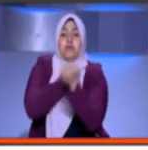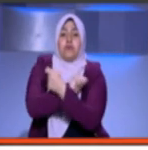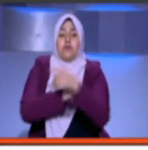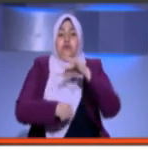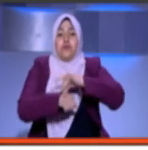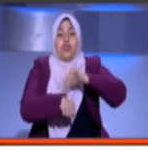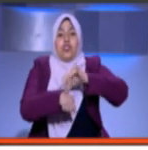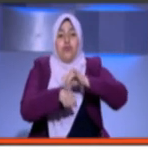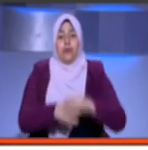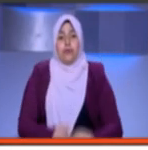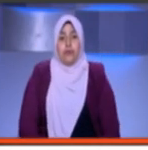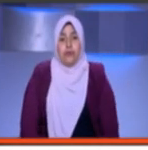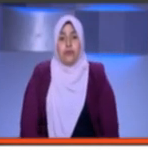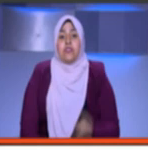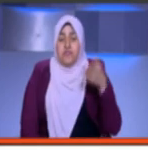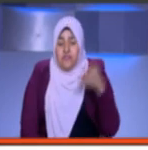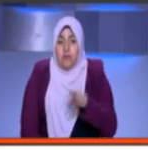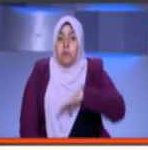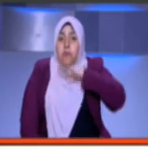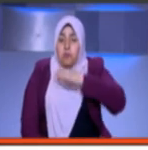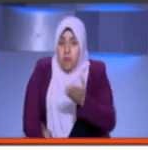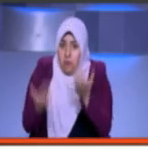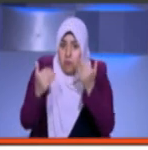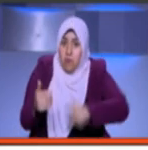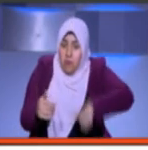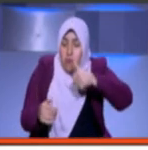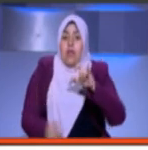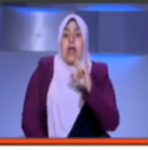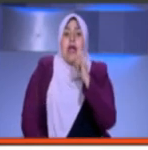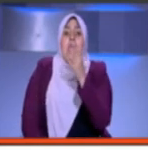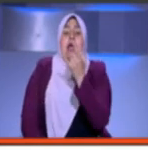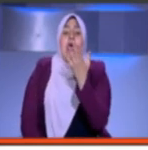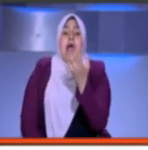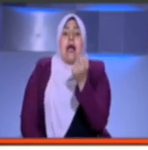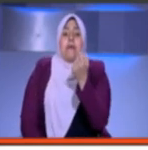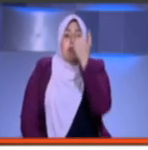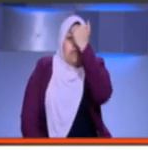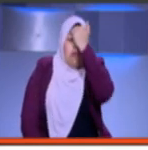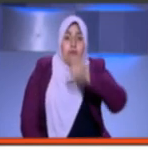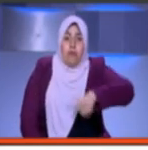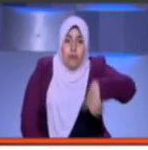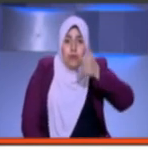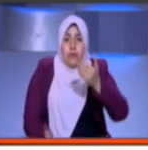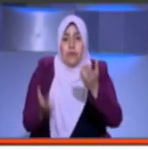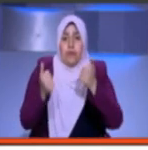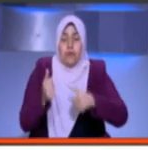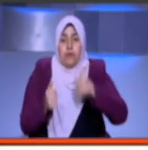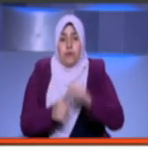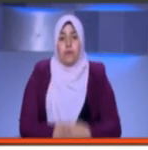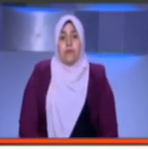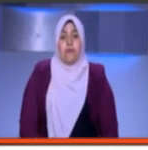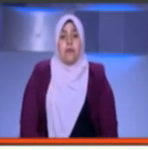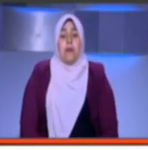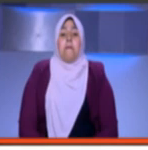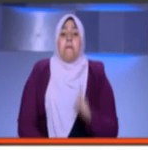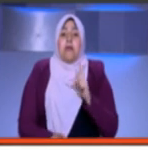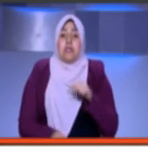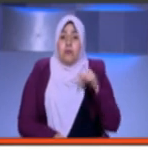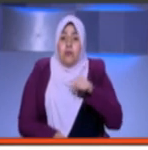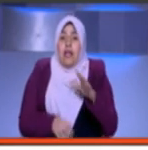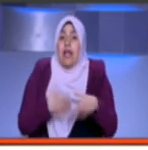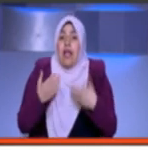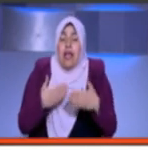يسع 5500 سرير، ولكن للأسف لم تكن هناك أي